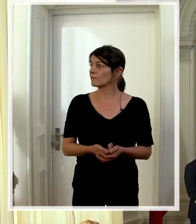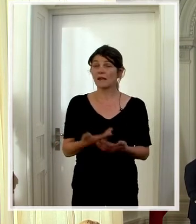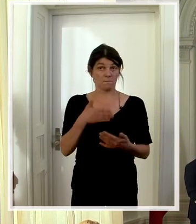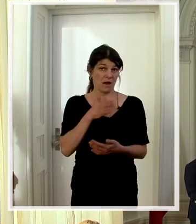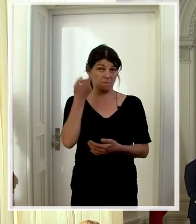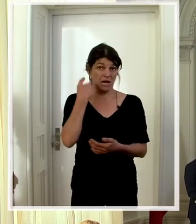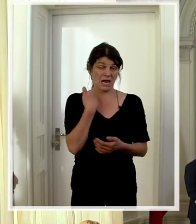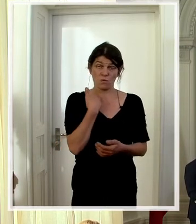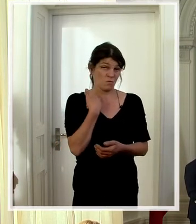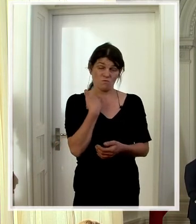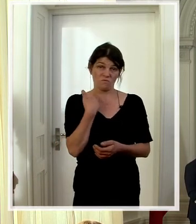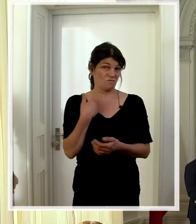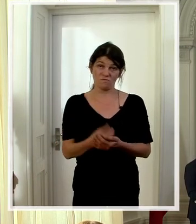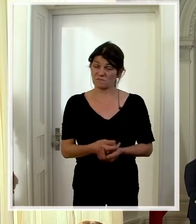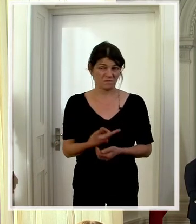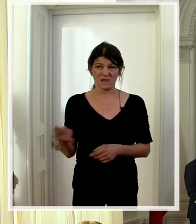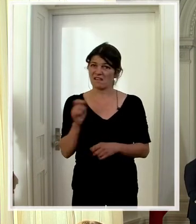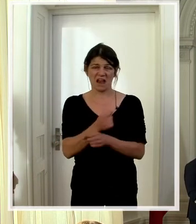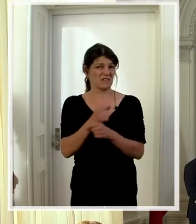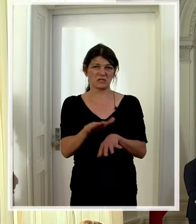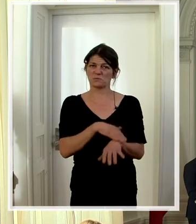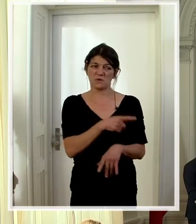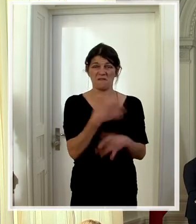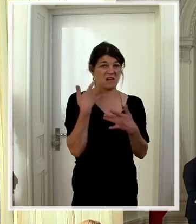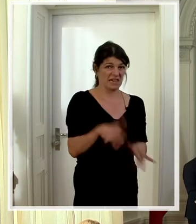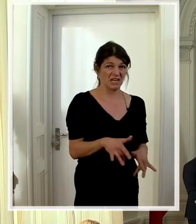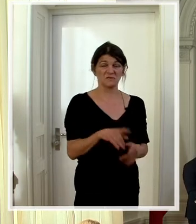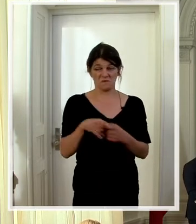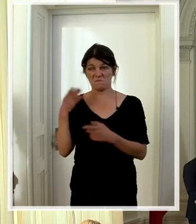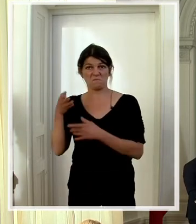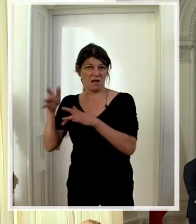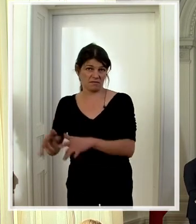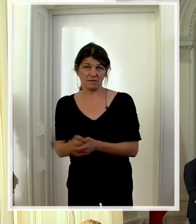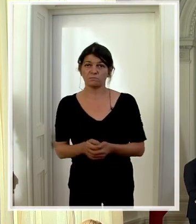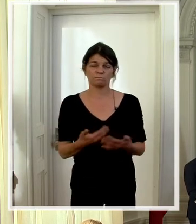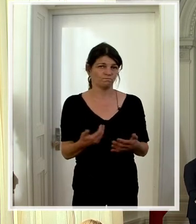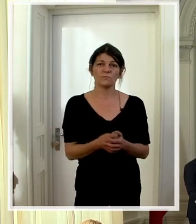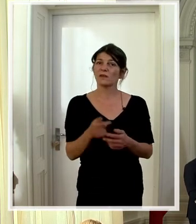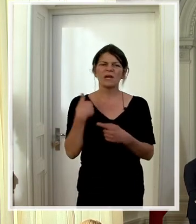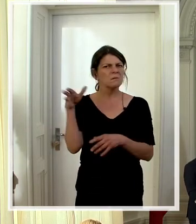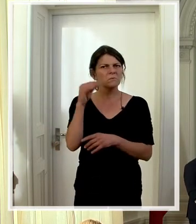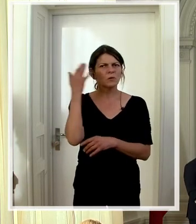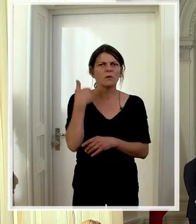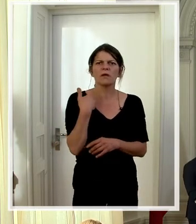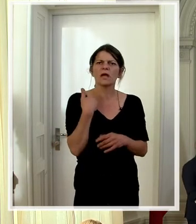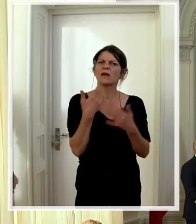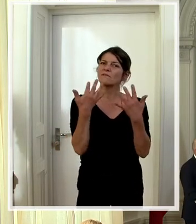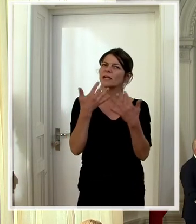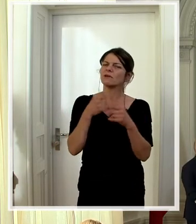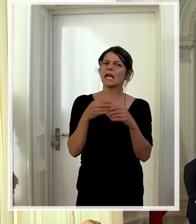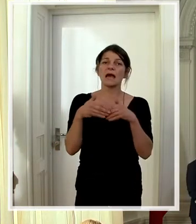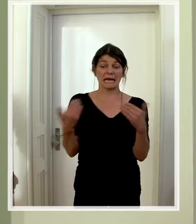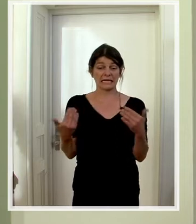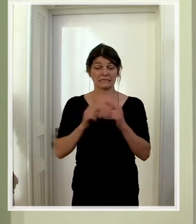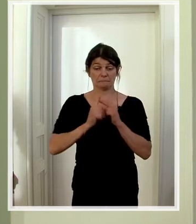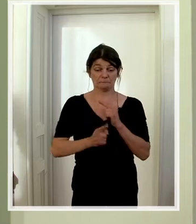Ansicht wird das nicht eine spürbare Entlastung von der Straße bringen, wenn wir berücksichtigen, wie viel Grenzübertritt